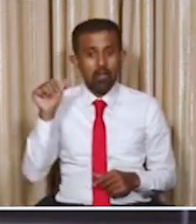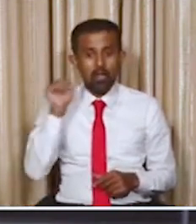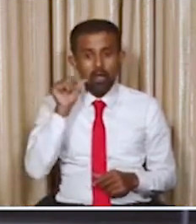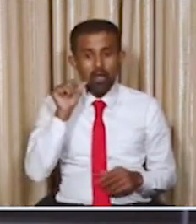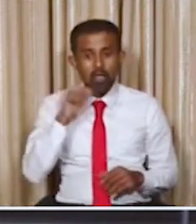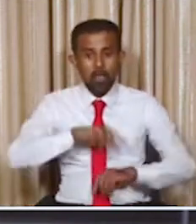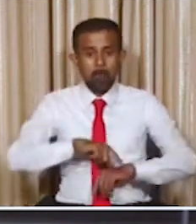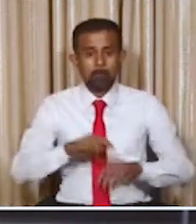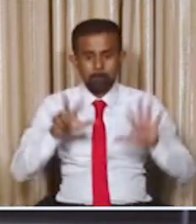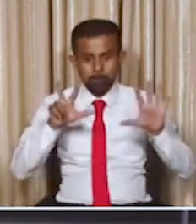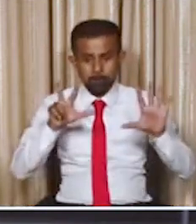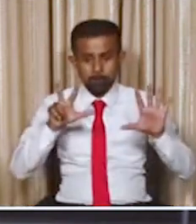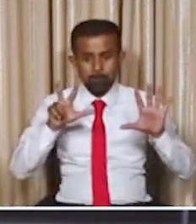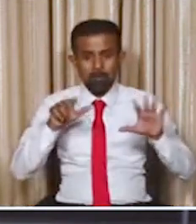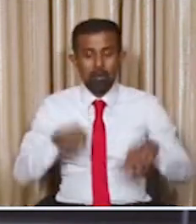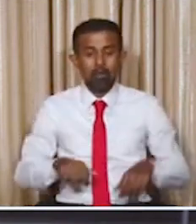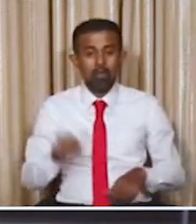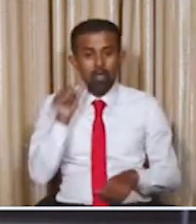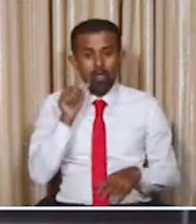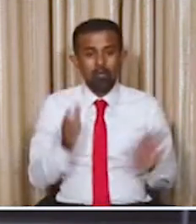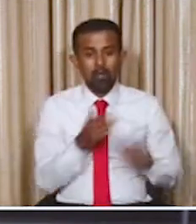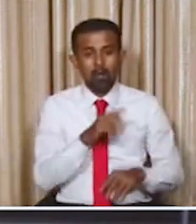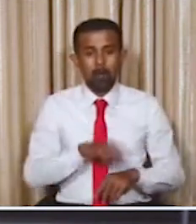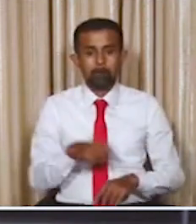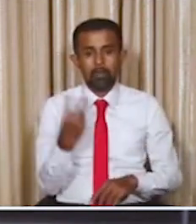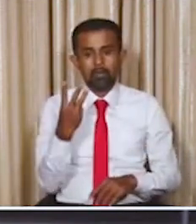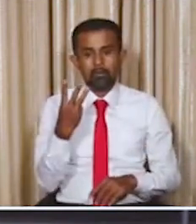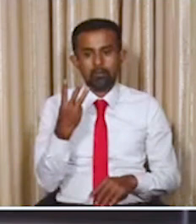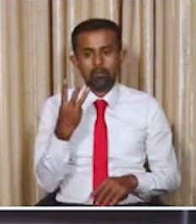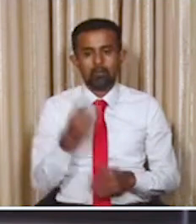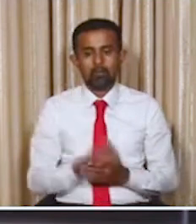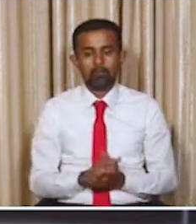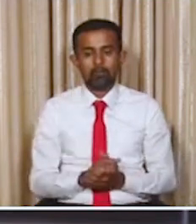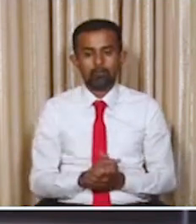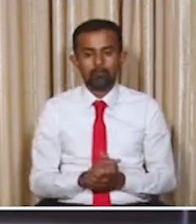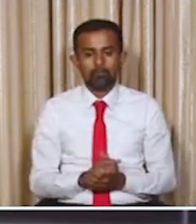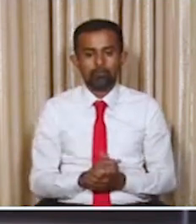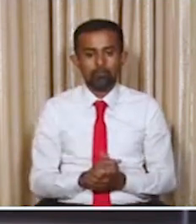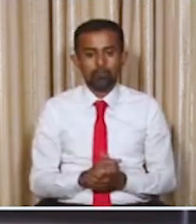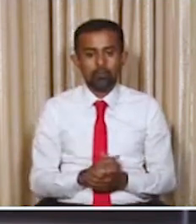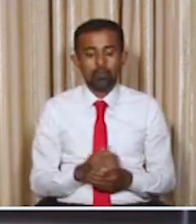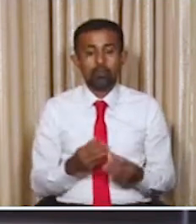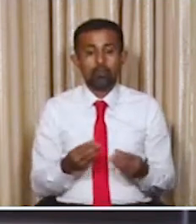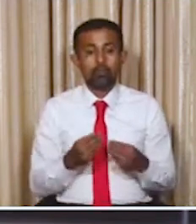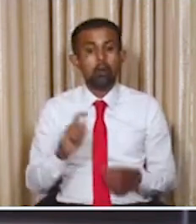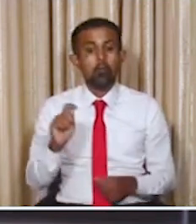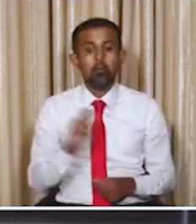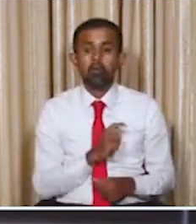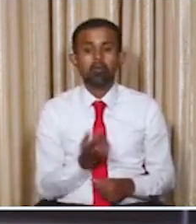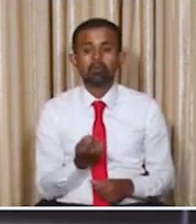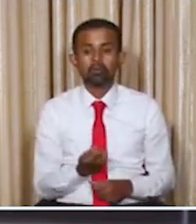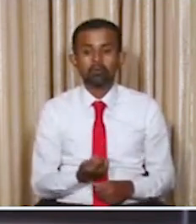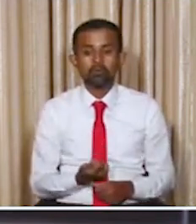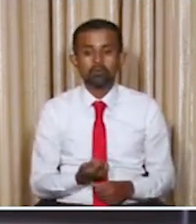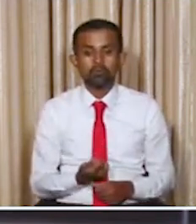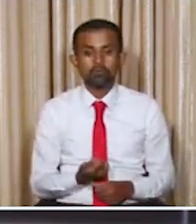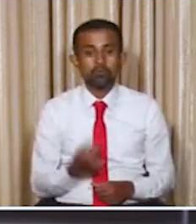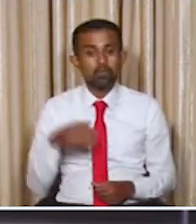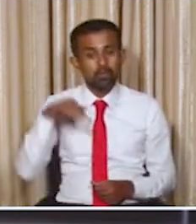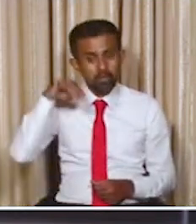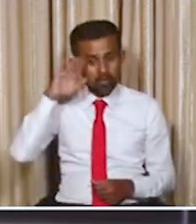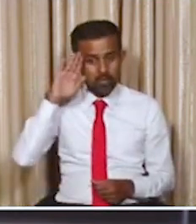යන්න පැය 8ක් ගත්ත ගමන අද කතරගමට යනවා පැය 3ෙන්. අද ඒකෙන් ලැබෙන ආදායම